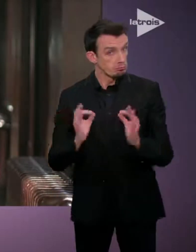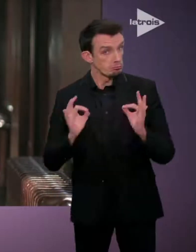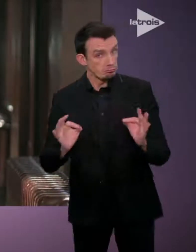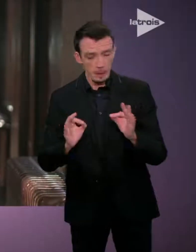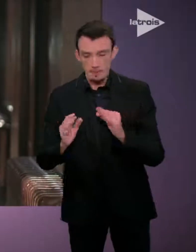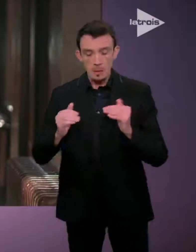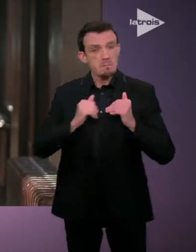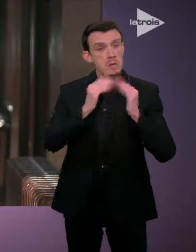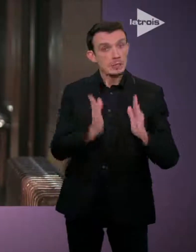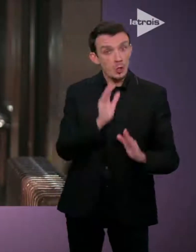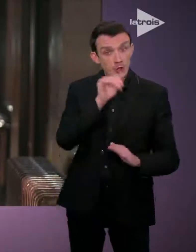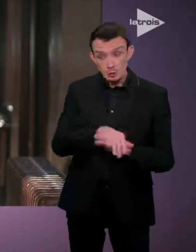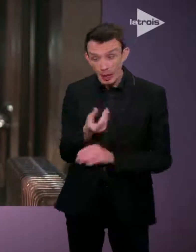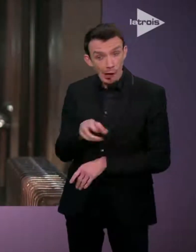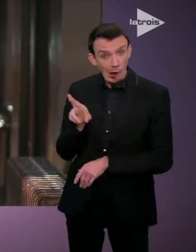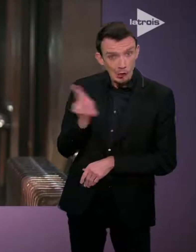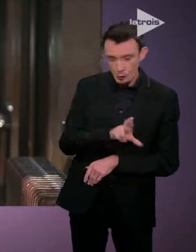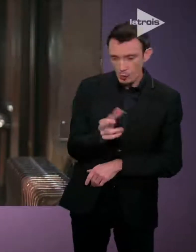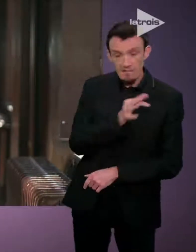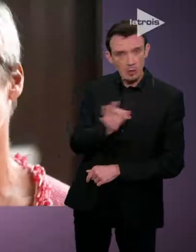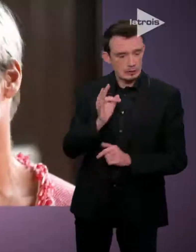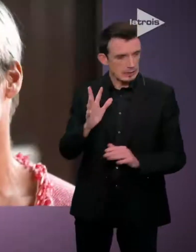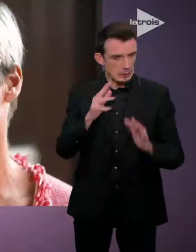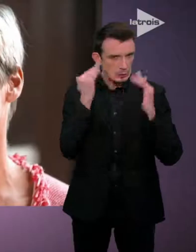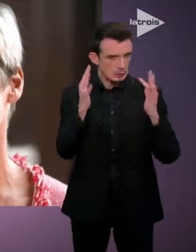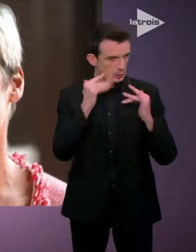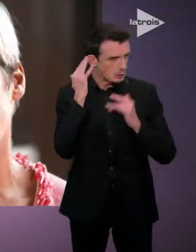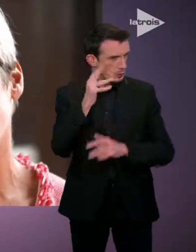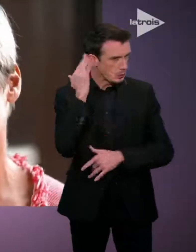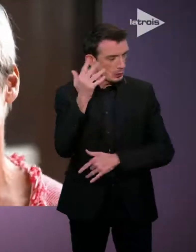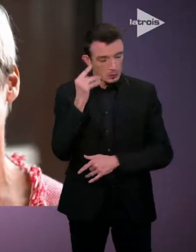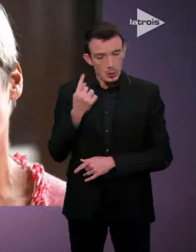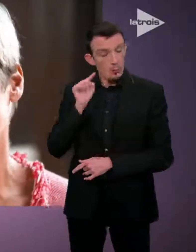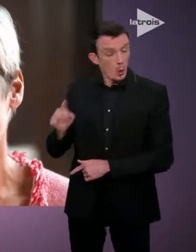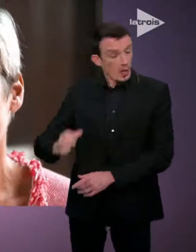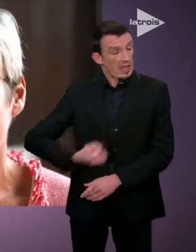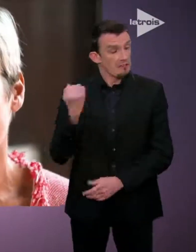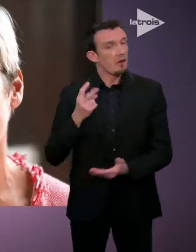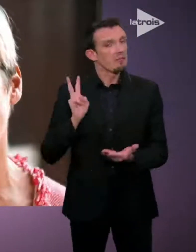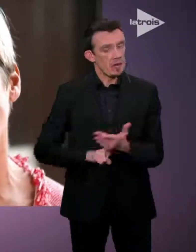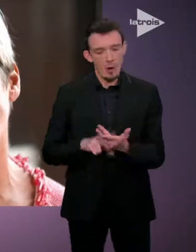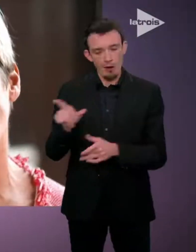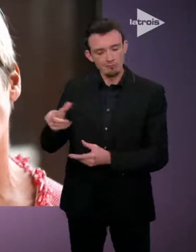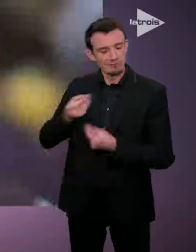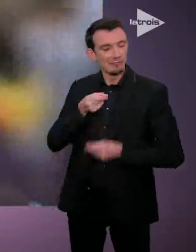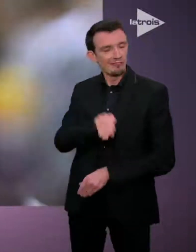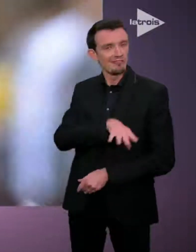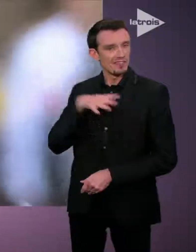soir il est dans le français, mais c'est quand même pour lui un effort énorme et je suis très fière de lui en tout cas.